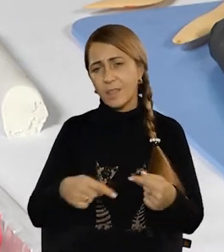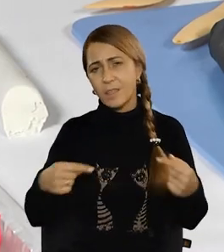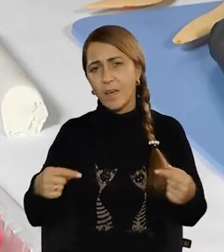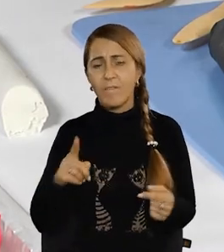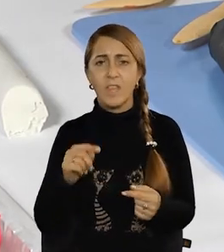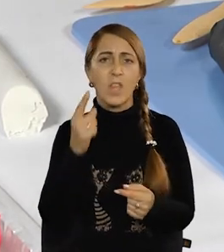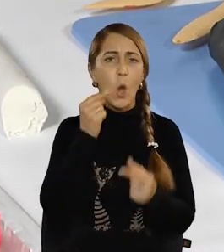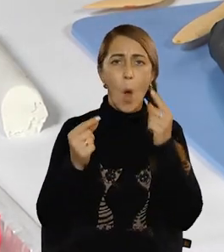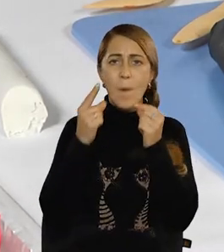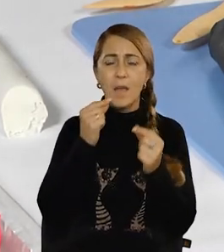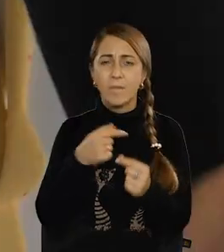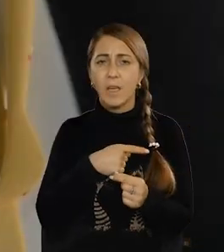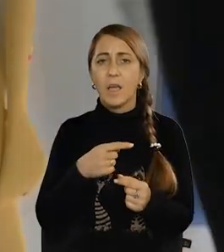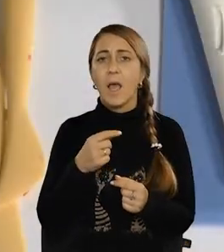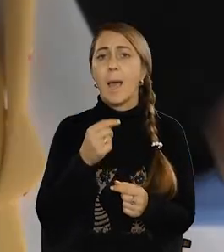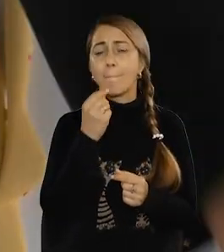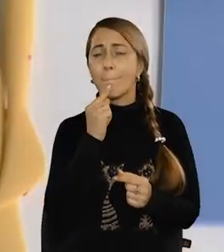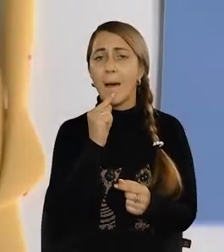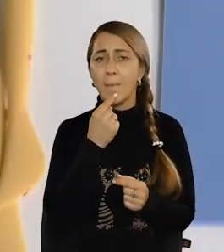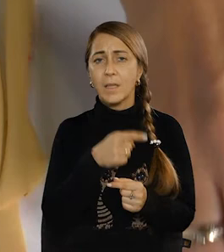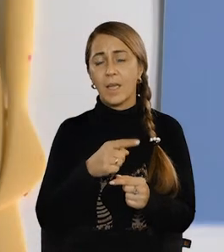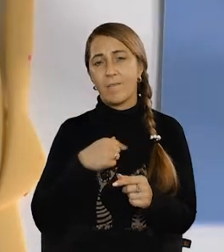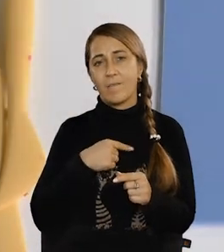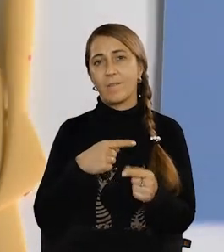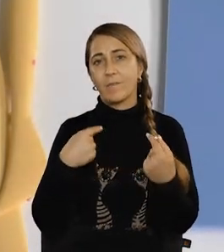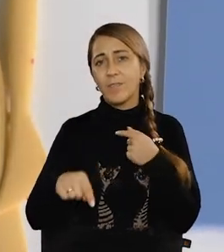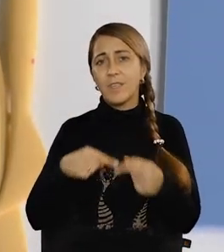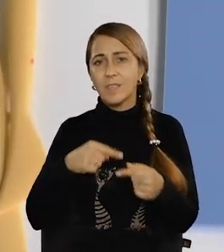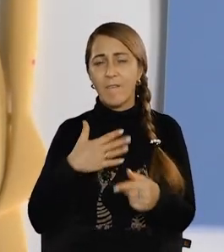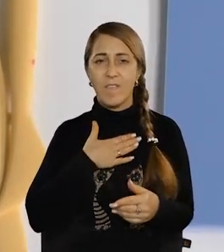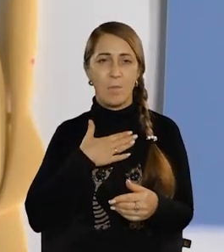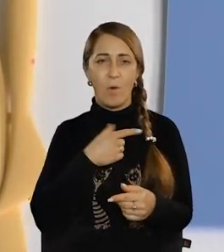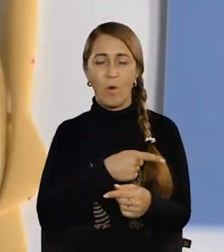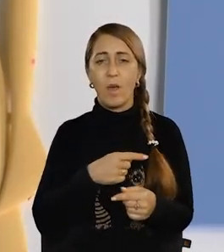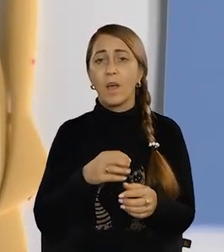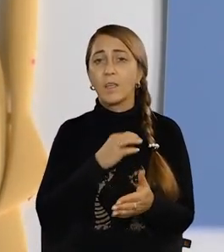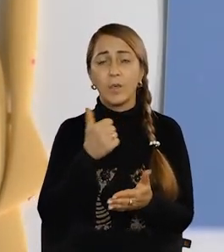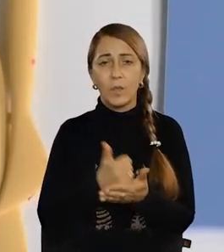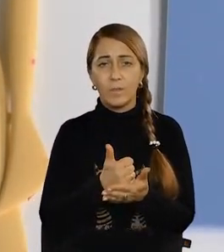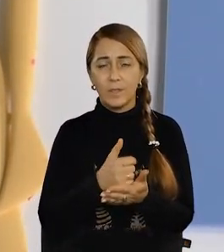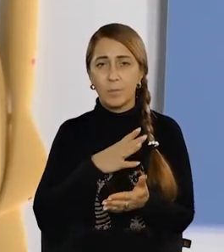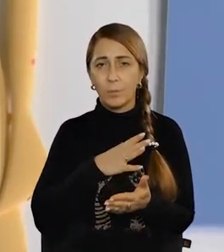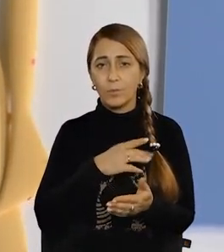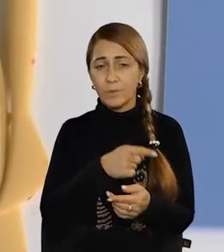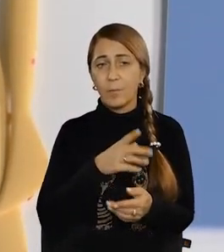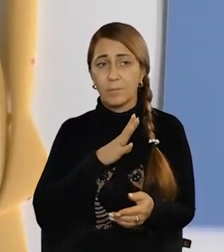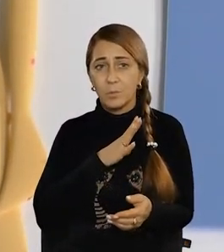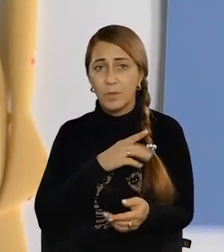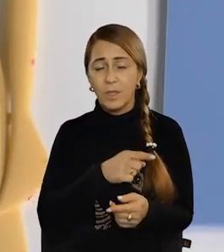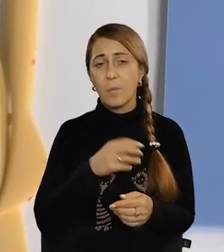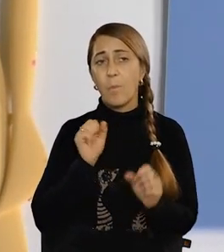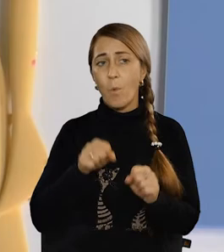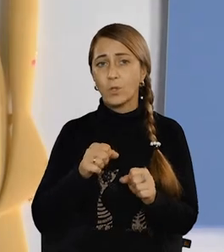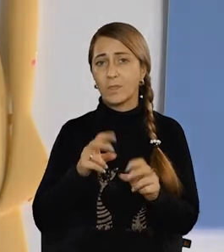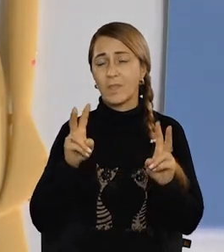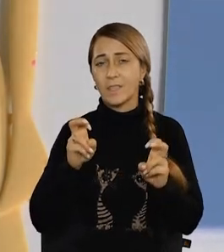кома. Рюкзачок Мармеладки суттєво відрізнявся від мого, оскільки із основних предметів, які там були, можна назвати